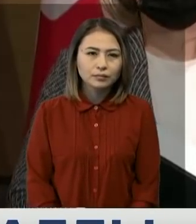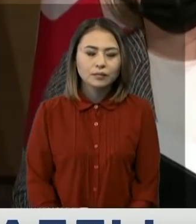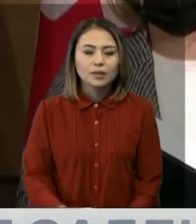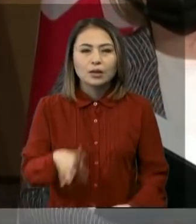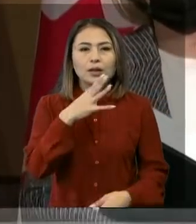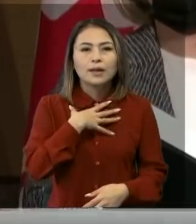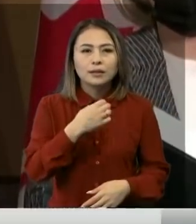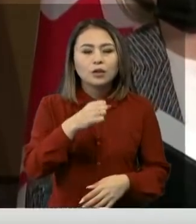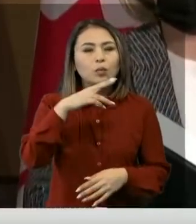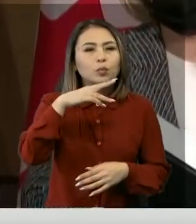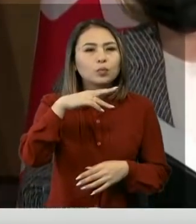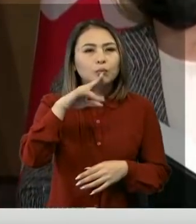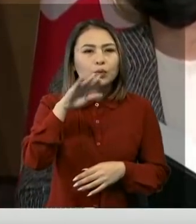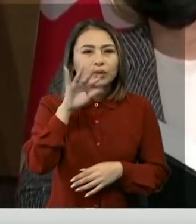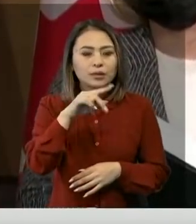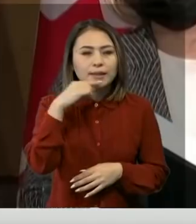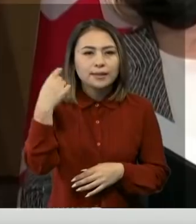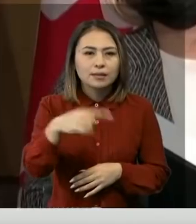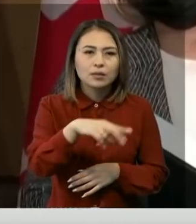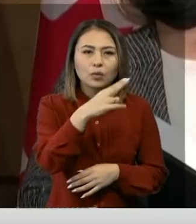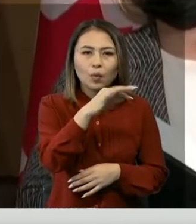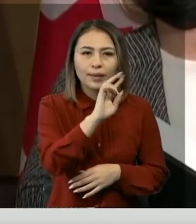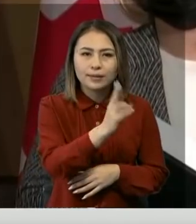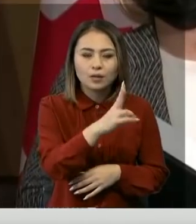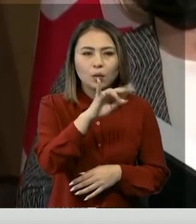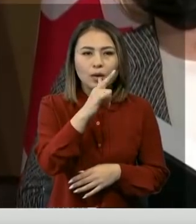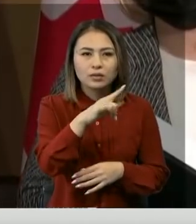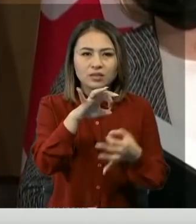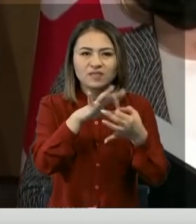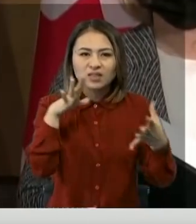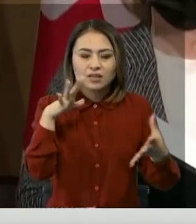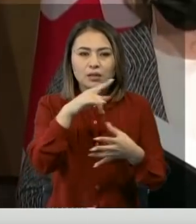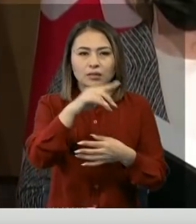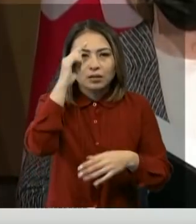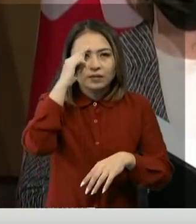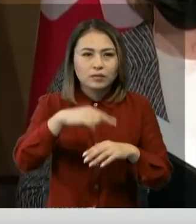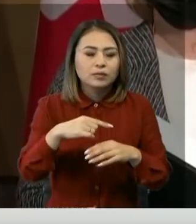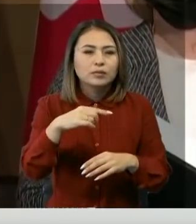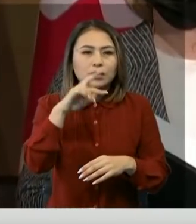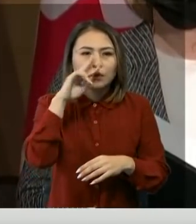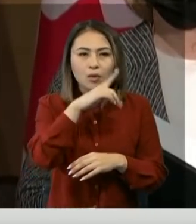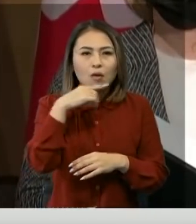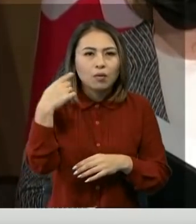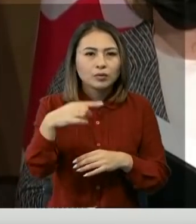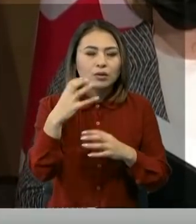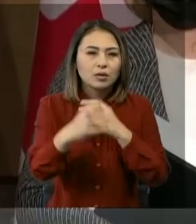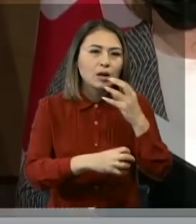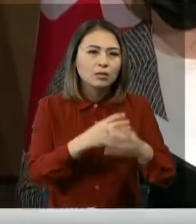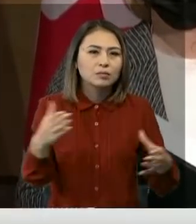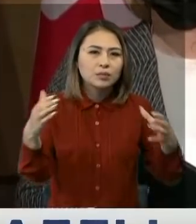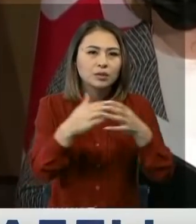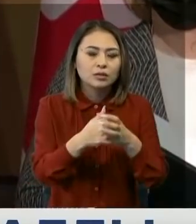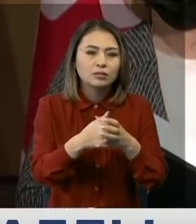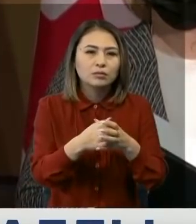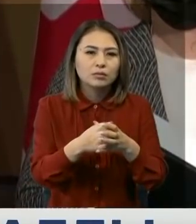Канада президент Путиннің Донецк пен Луганскты тәуелсіз мемлекет деп тануын айыптаймыз. Бұл Ресейдің халықаралық құқық пен Біріккен ұлттар